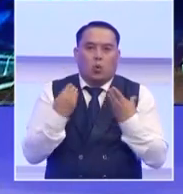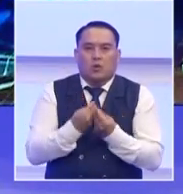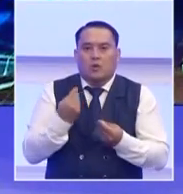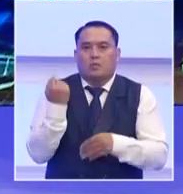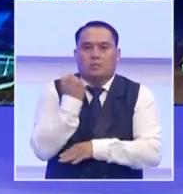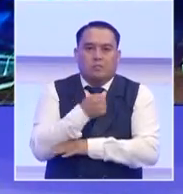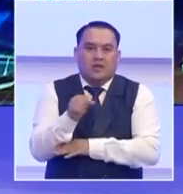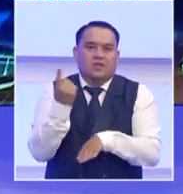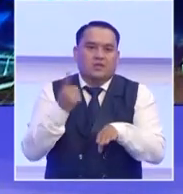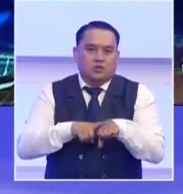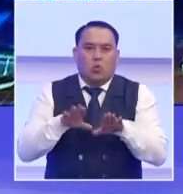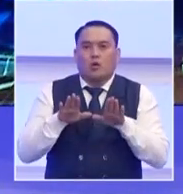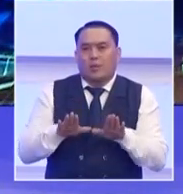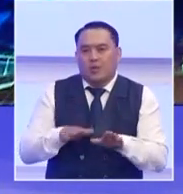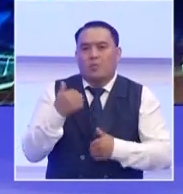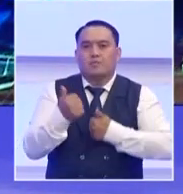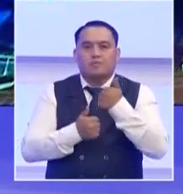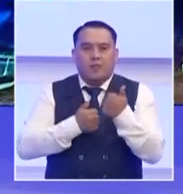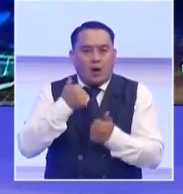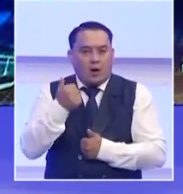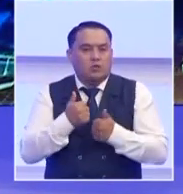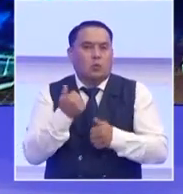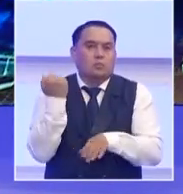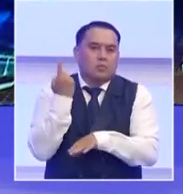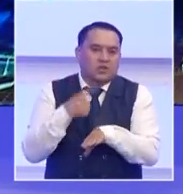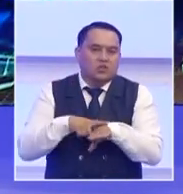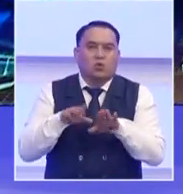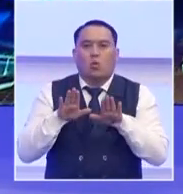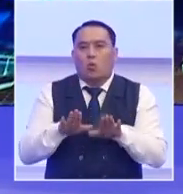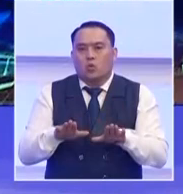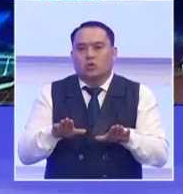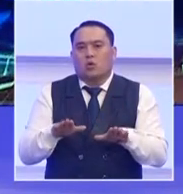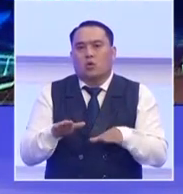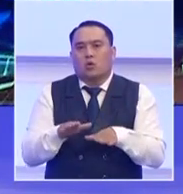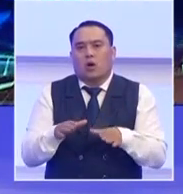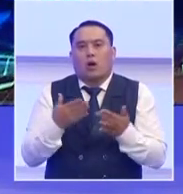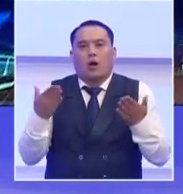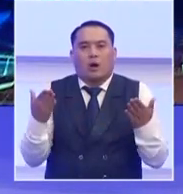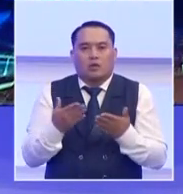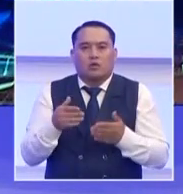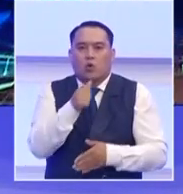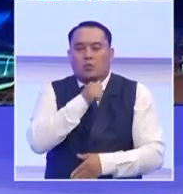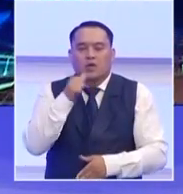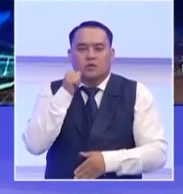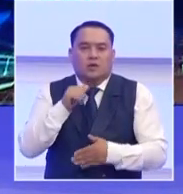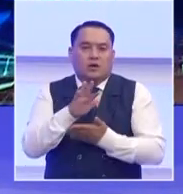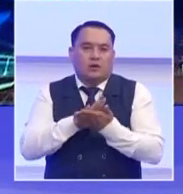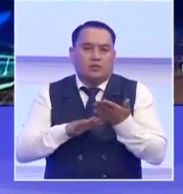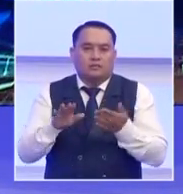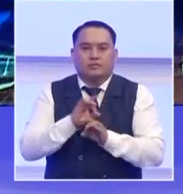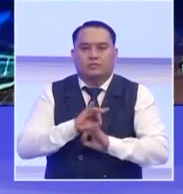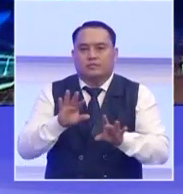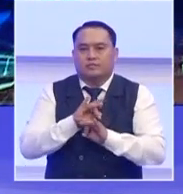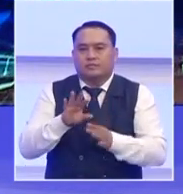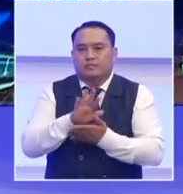арасынан жеңімпаз атанып отыр. Сонымен өңірлік байқауда топ жарған жанияның мерейлі отбасы атануының қандай құпиясы бар? Тілшіміз айтып